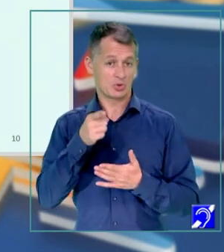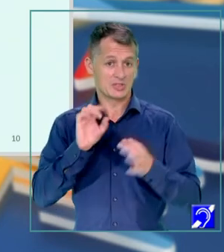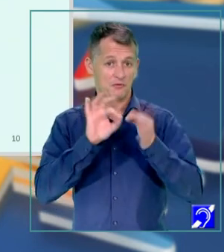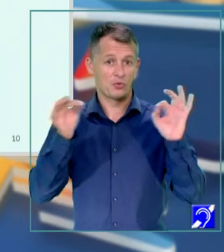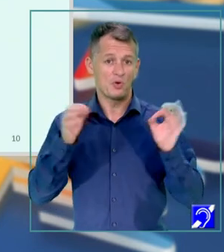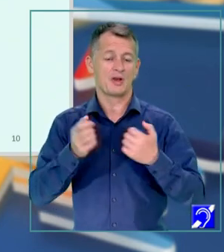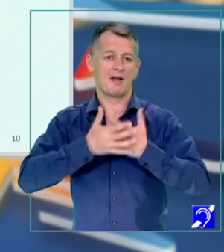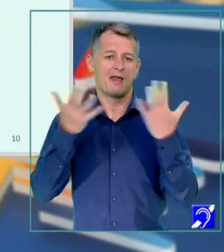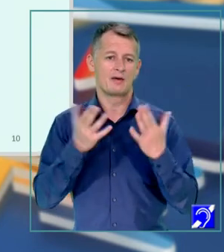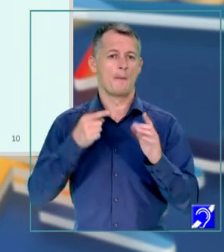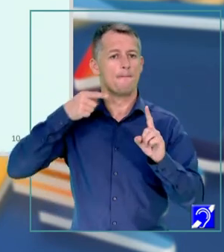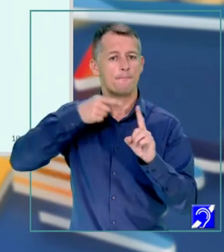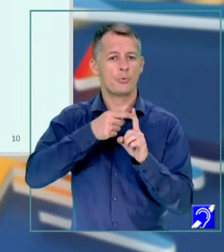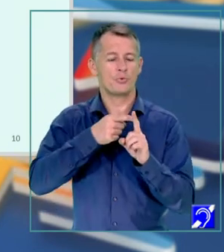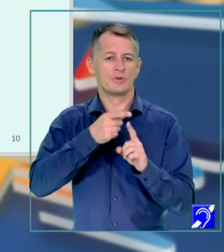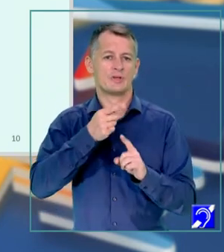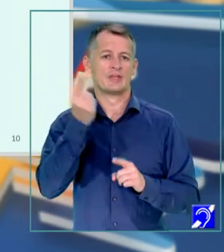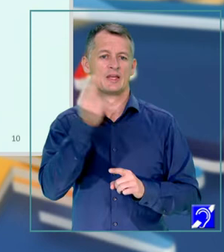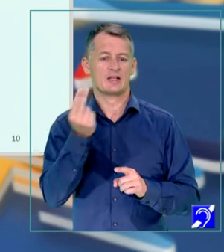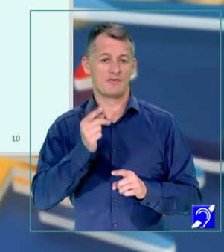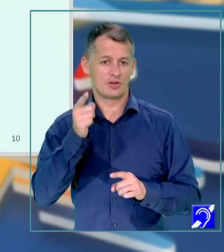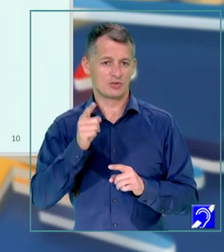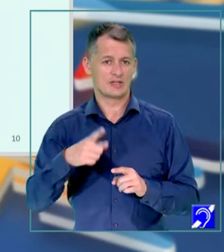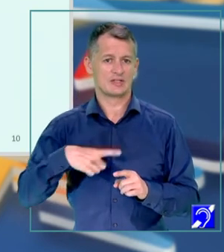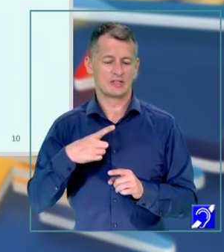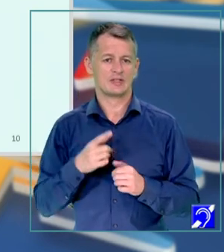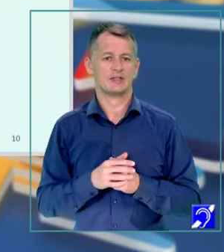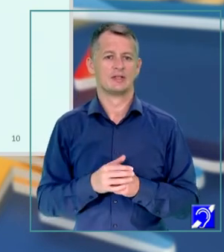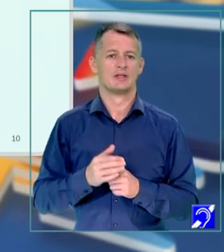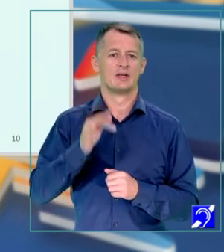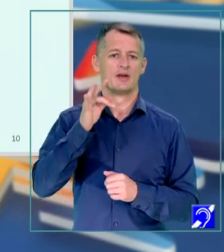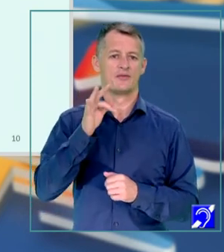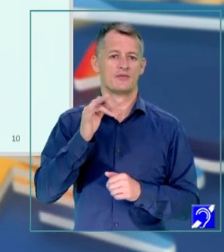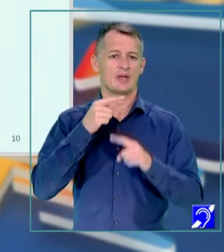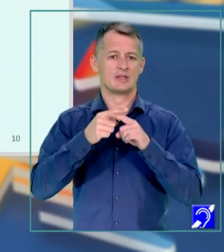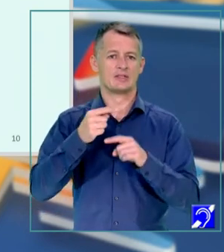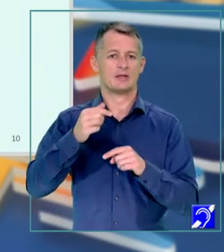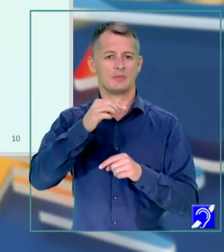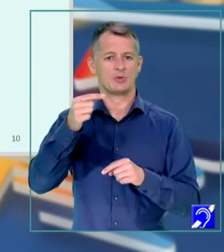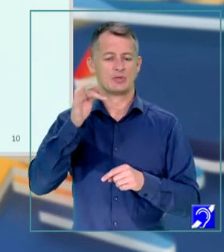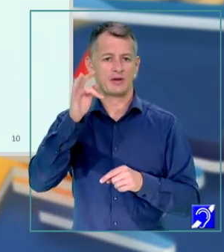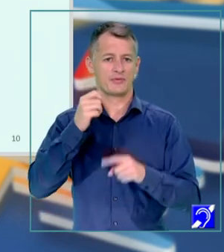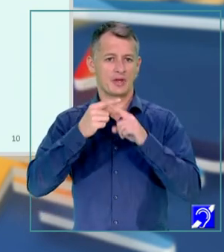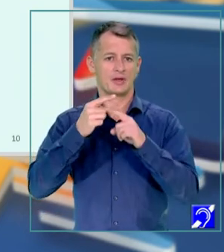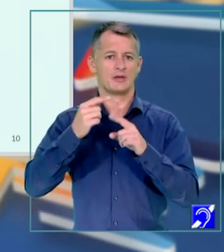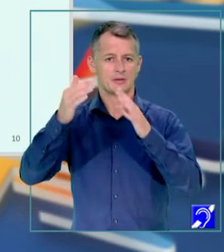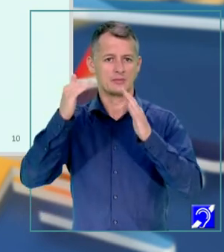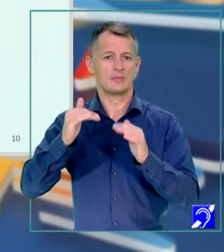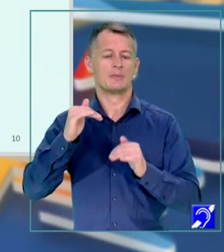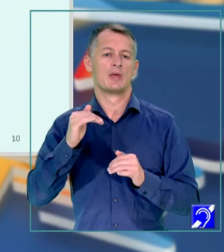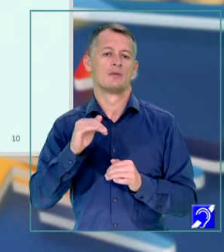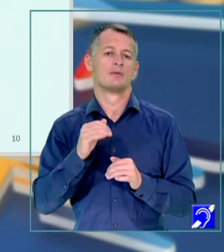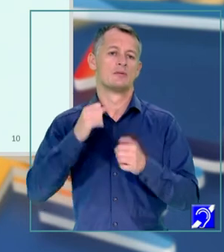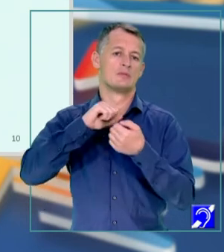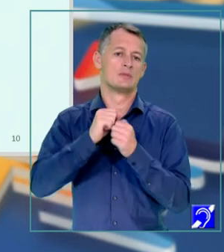evident că punctul de pe graficul funcției este punctul de comandă izolat de zero iar punctul f de x este punctul care se apropie